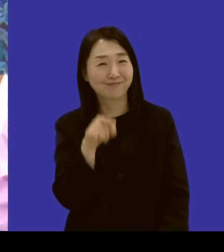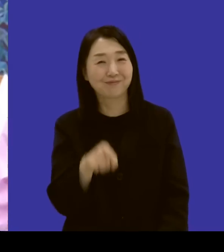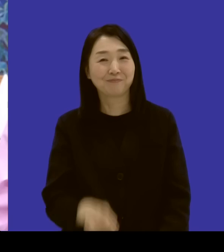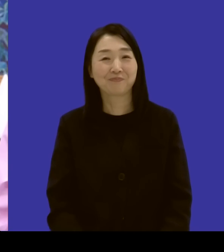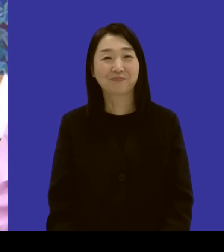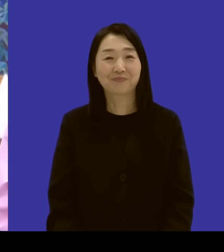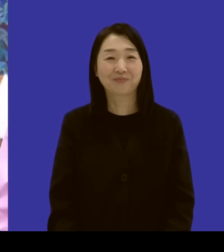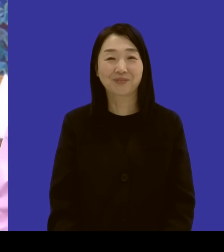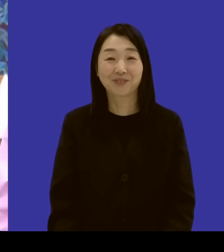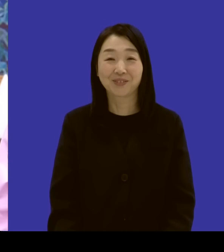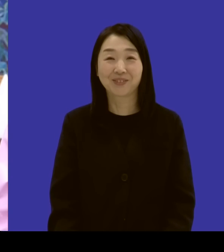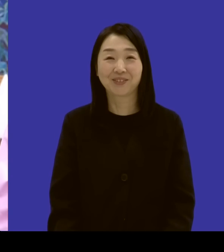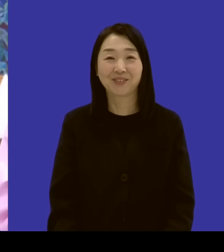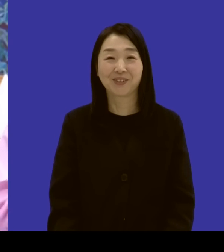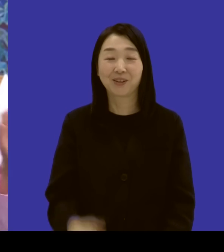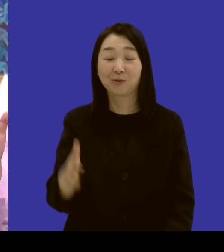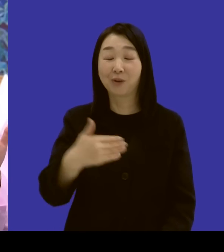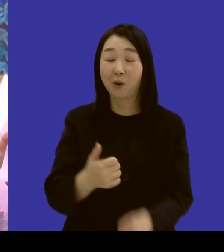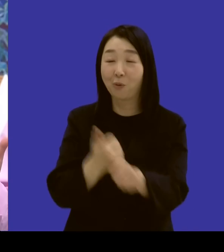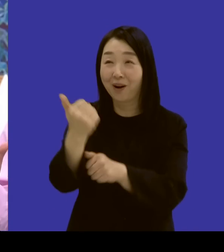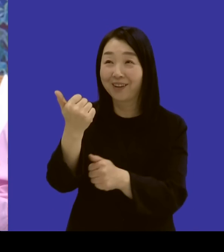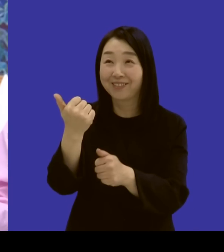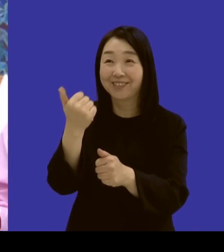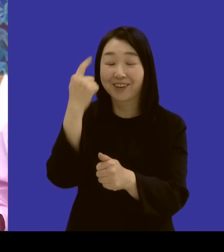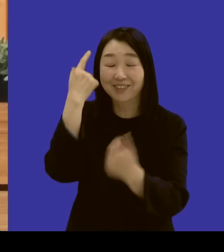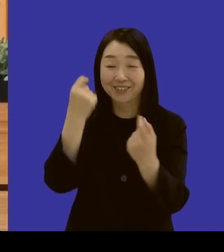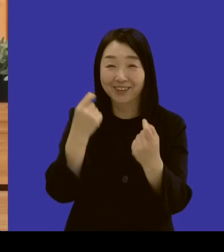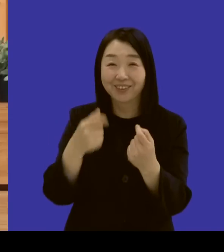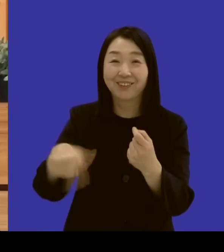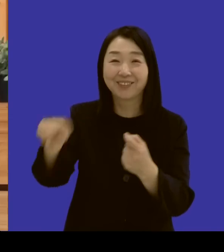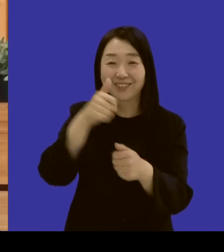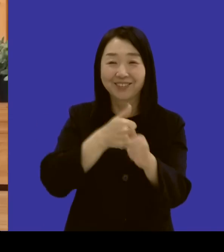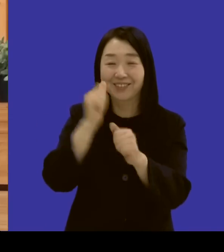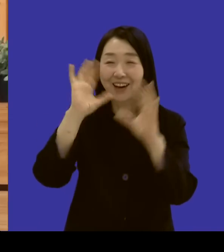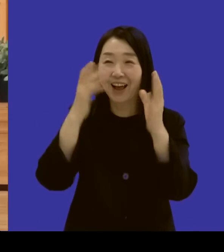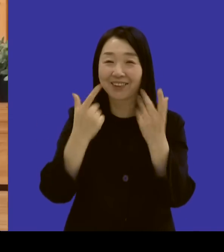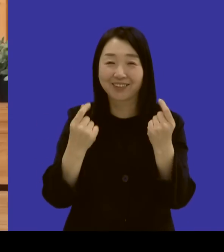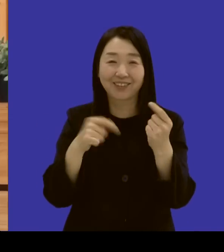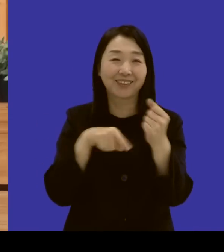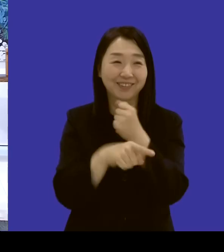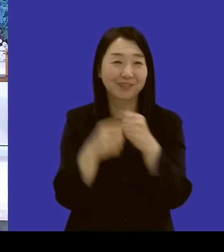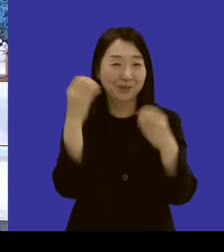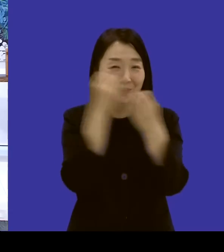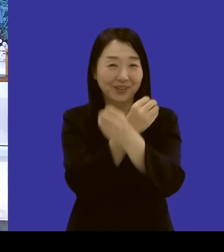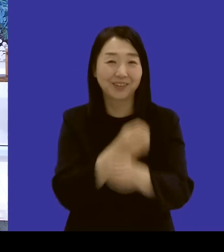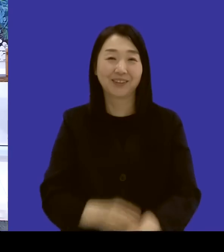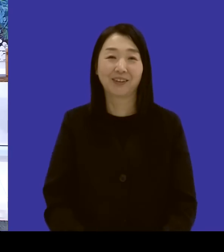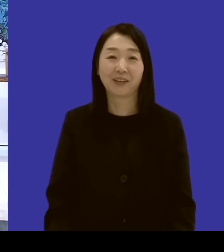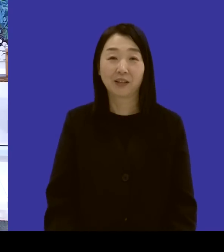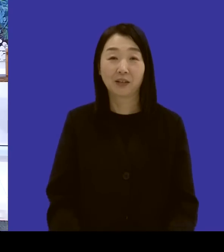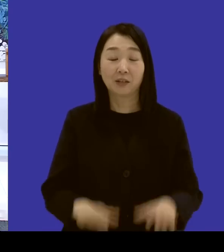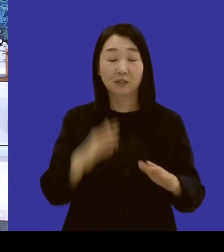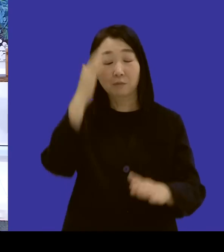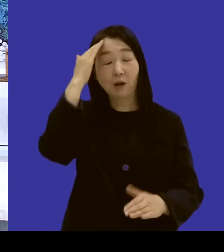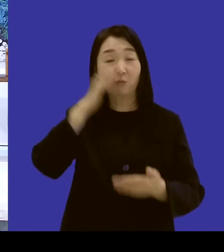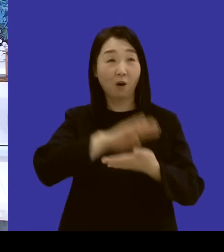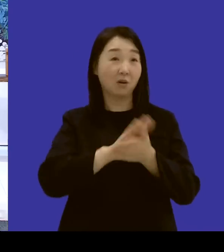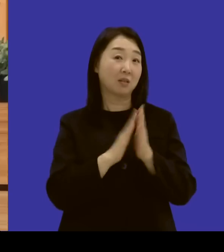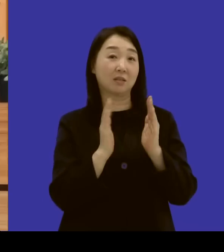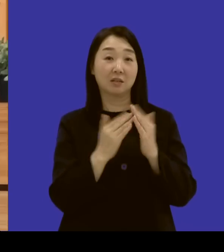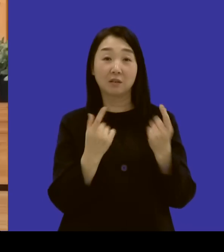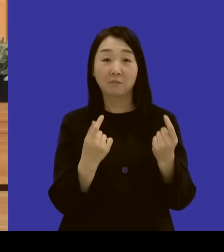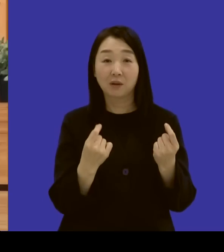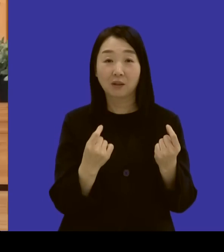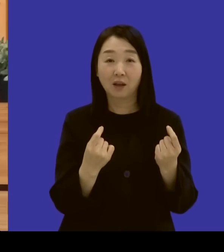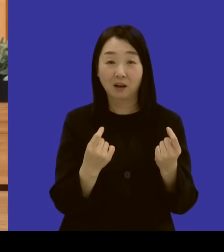아니 유아원. 아, 내가 다 창피하네. 너네는 승리한 아이들이야. 죄송합니다. 예. 이거 그러니까 지금 우리나라로 치면 어린이집 같은 거예요. 그렇죠, 그거죠. 유아원이